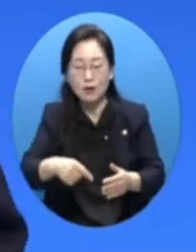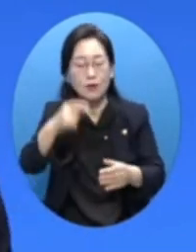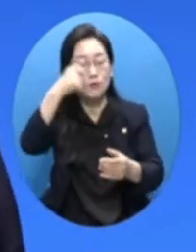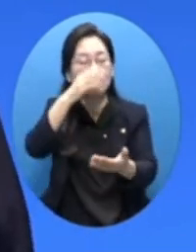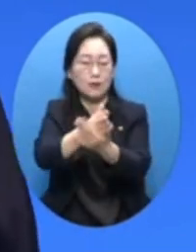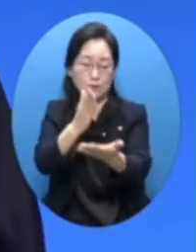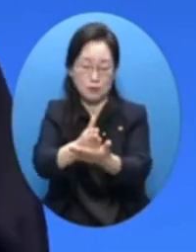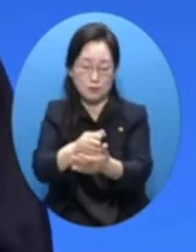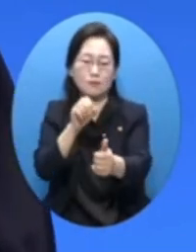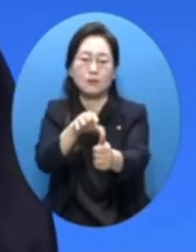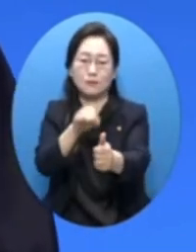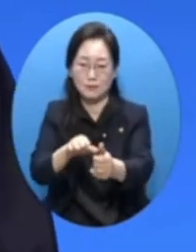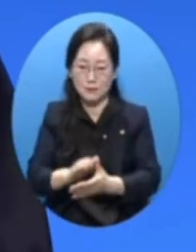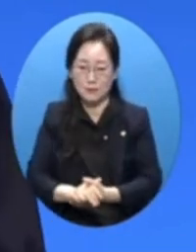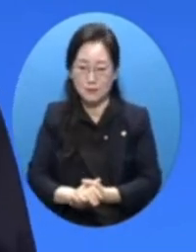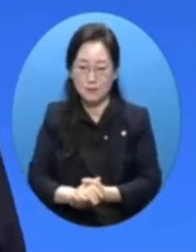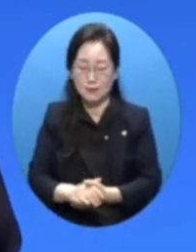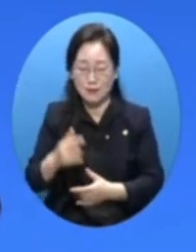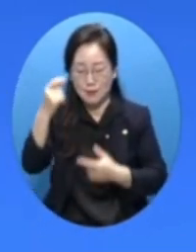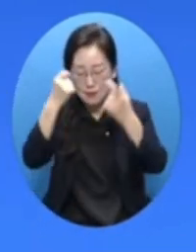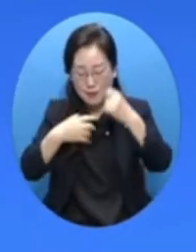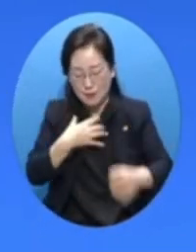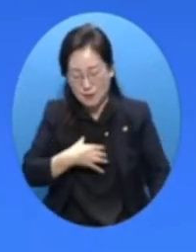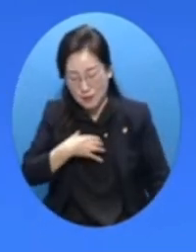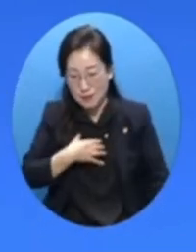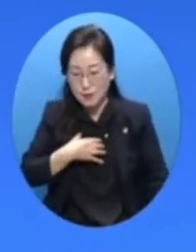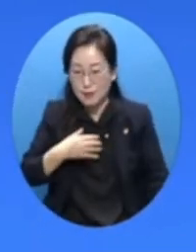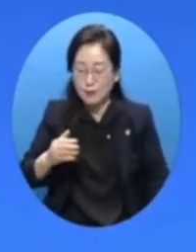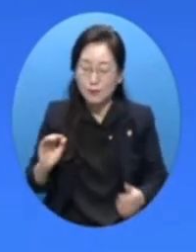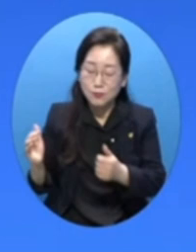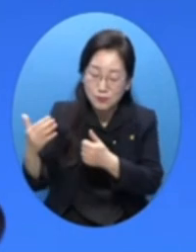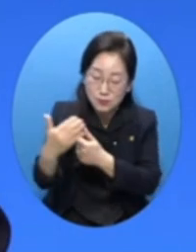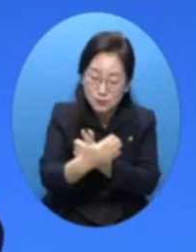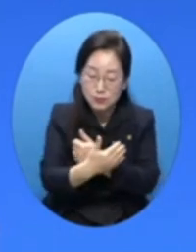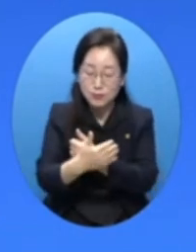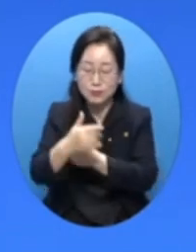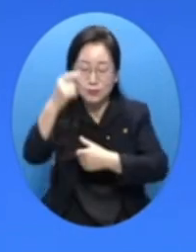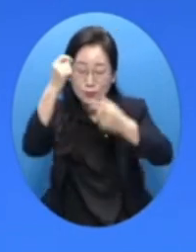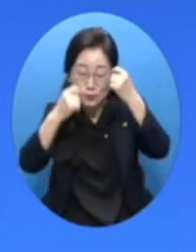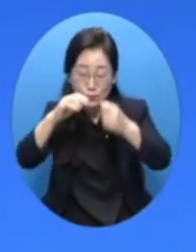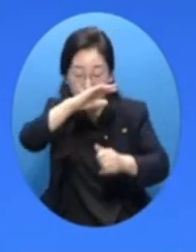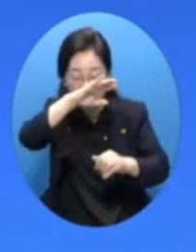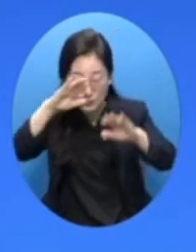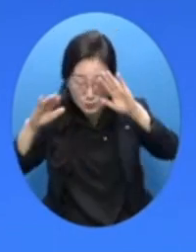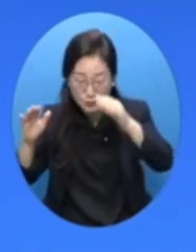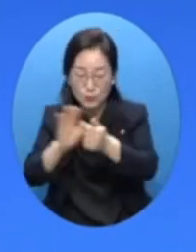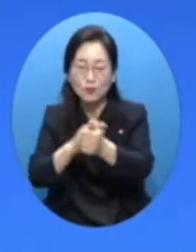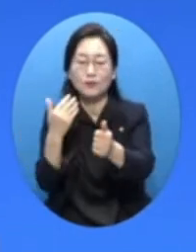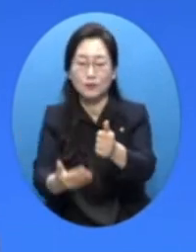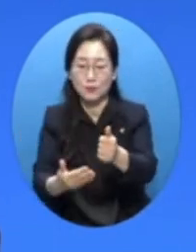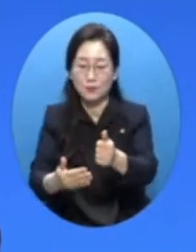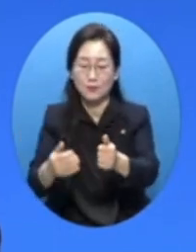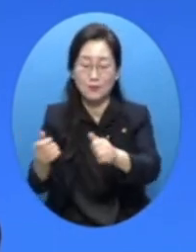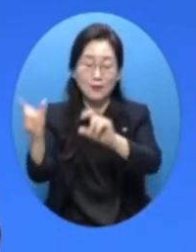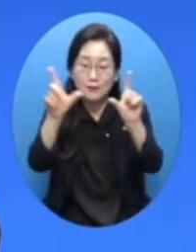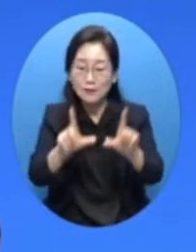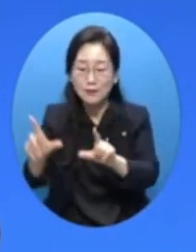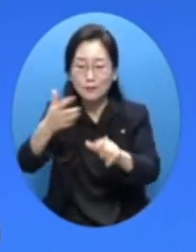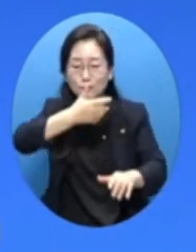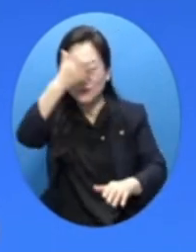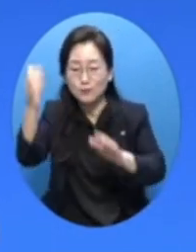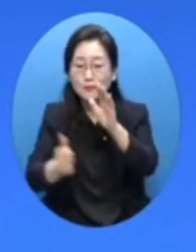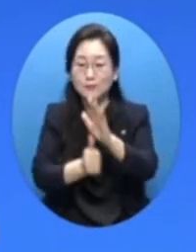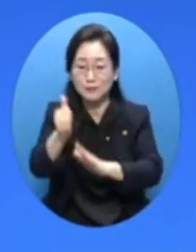말라. 슬피 울고 있는 우리를 품어주시고 우리의 눈에 눈물을 닦아주시며 다시 우리의 삶의 꿈과